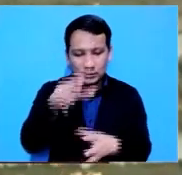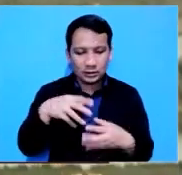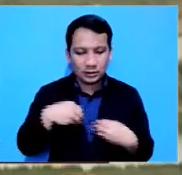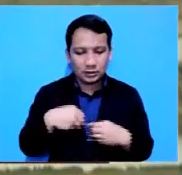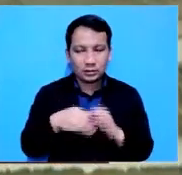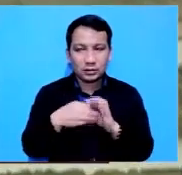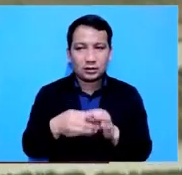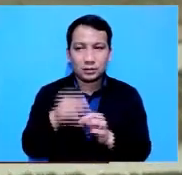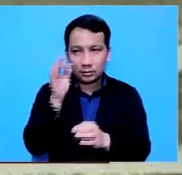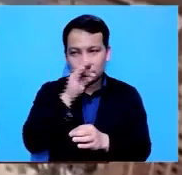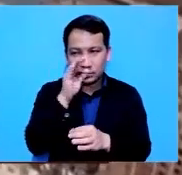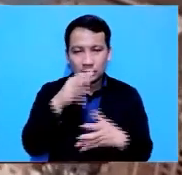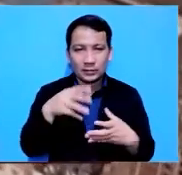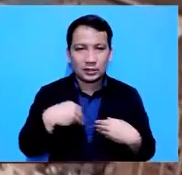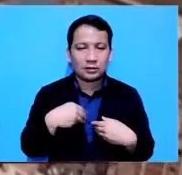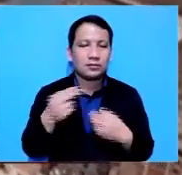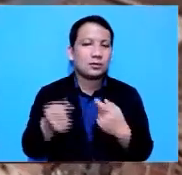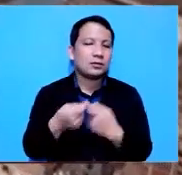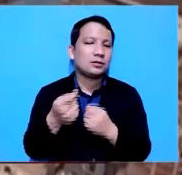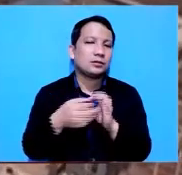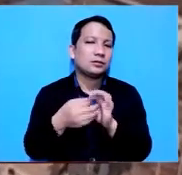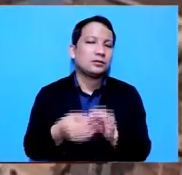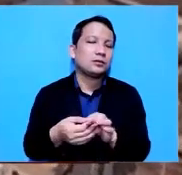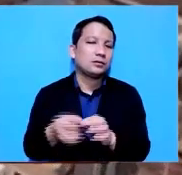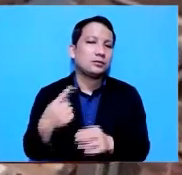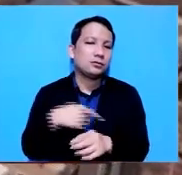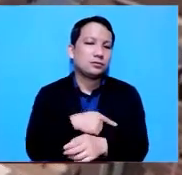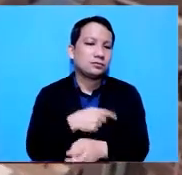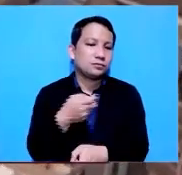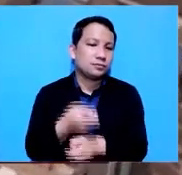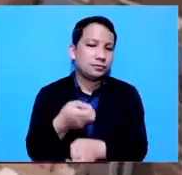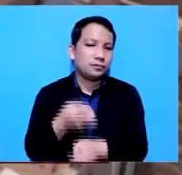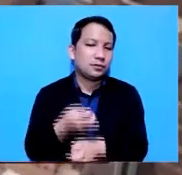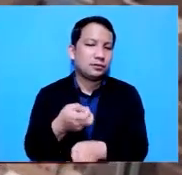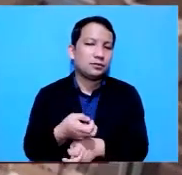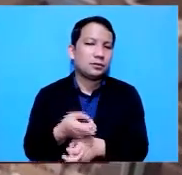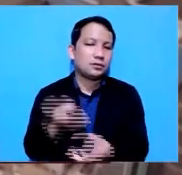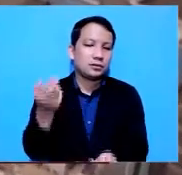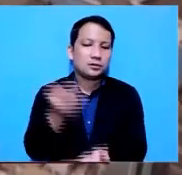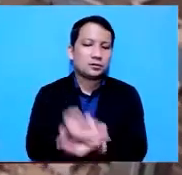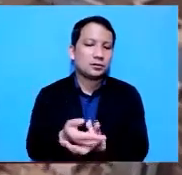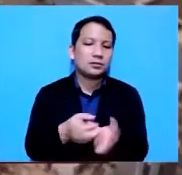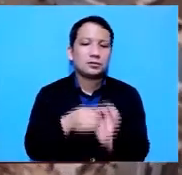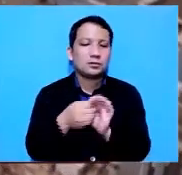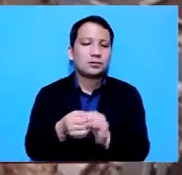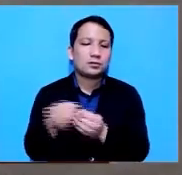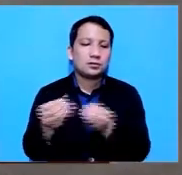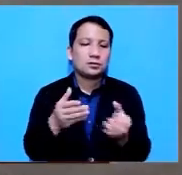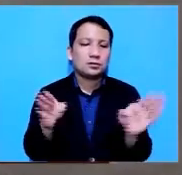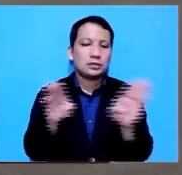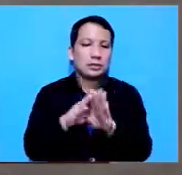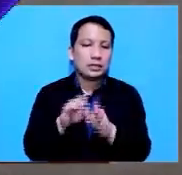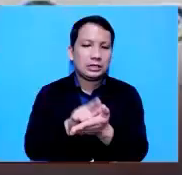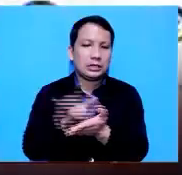sa Sudan pansamantala. Pahirapan daw kasi ngayon ang rescue operation dahil sa mga saradong airport.